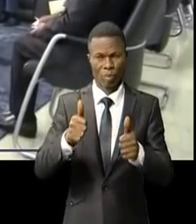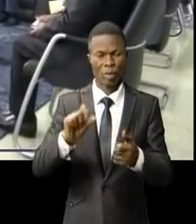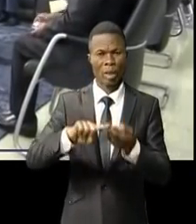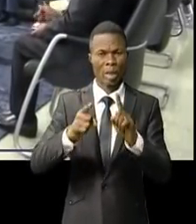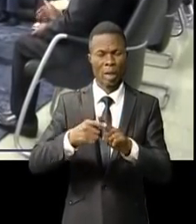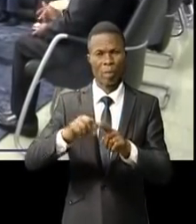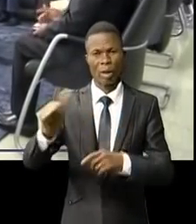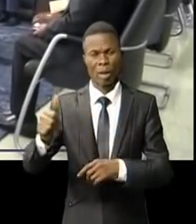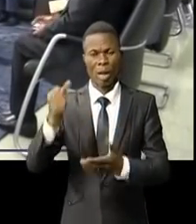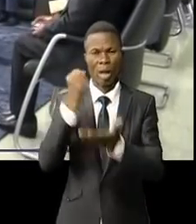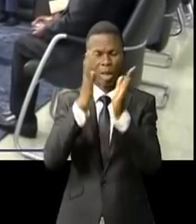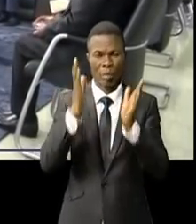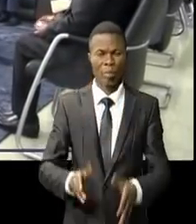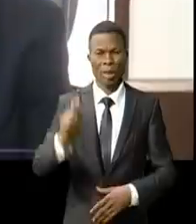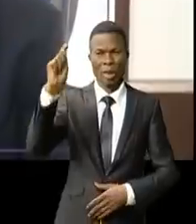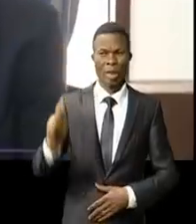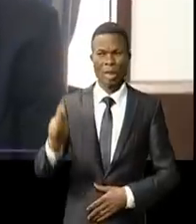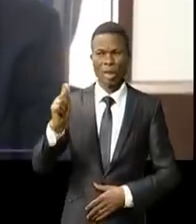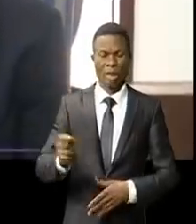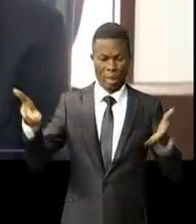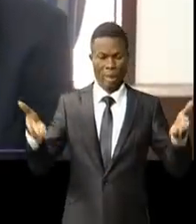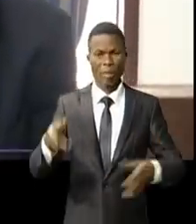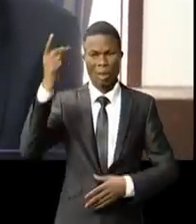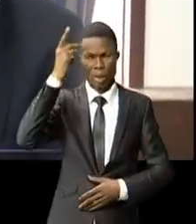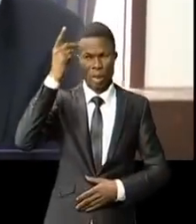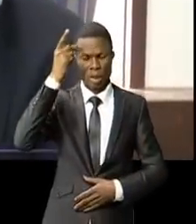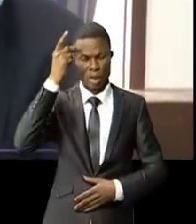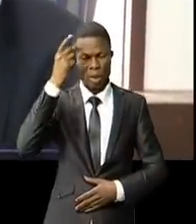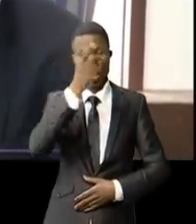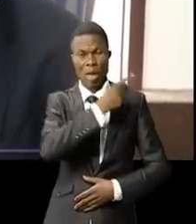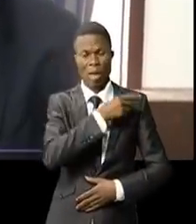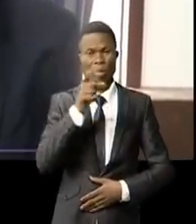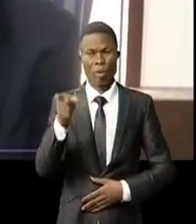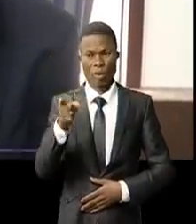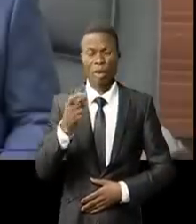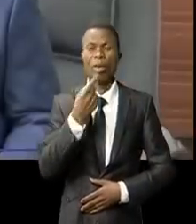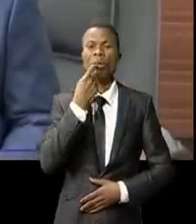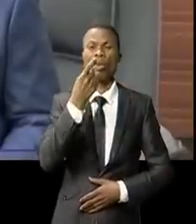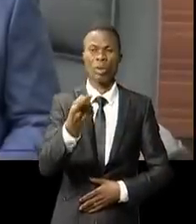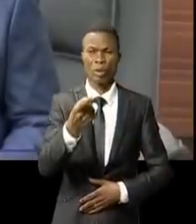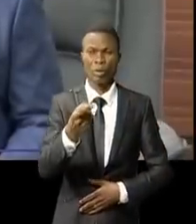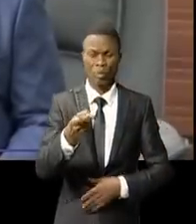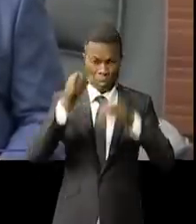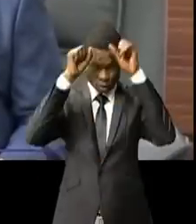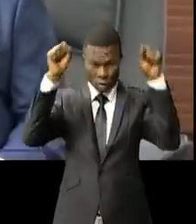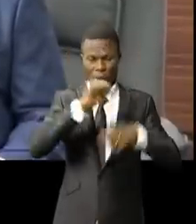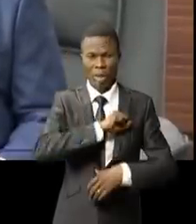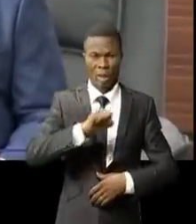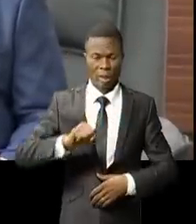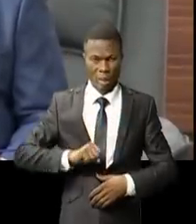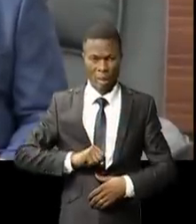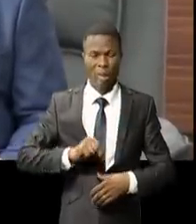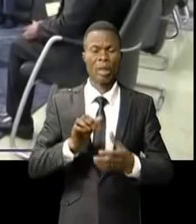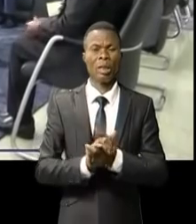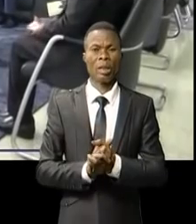voisins. L'ambassadeur de la Tanzanie en poste à Kinshasa, Paul Ignace Mela, l'a dit au président du Sénat, Modeste